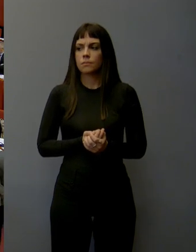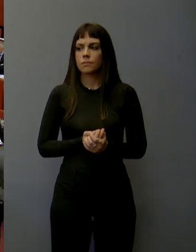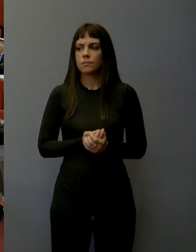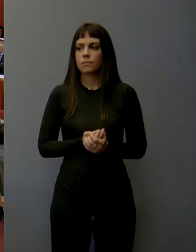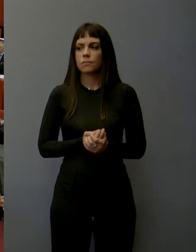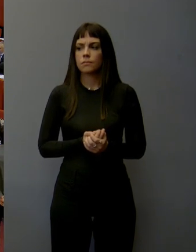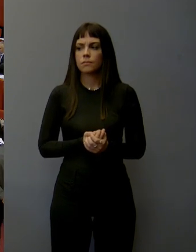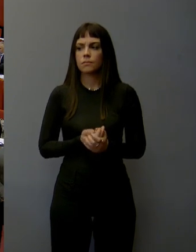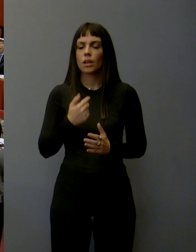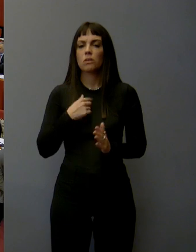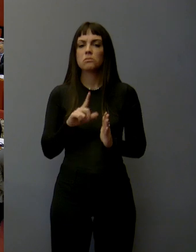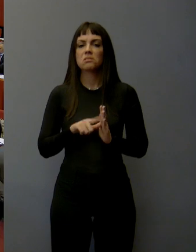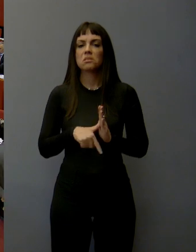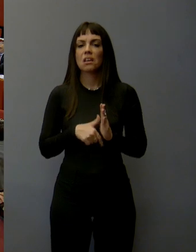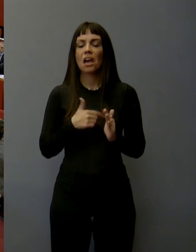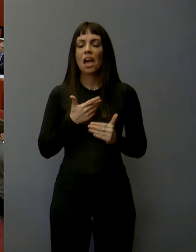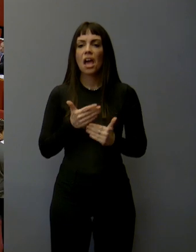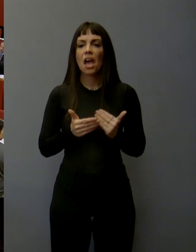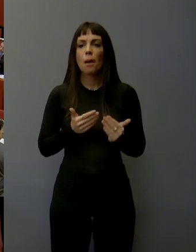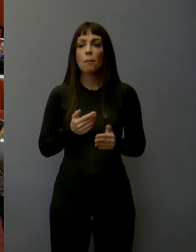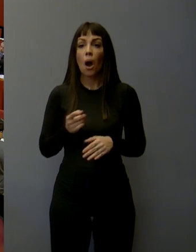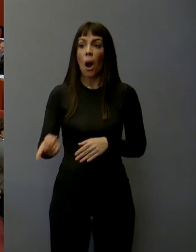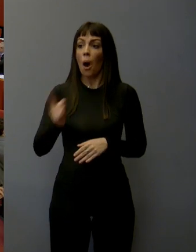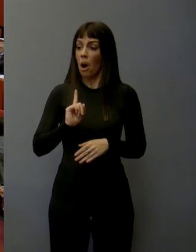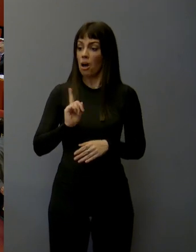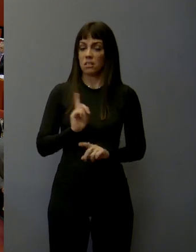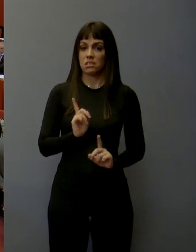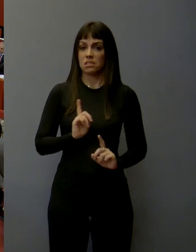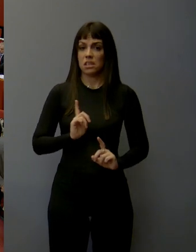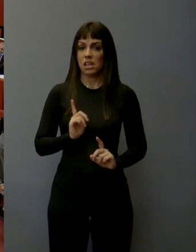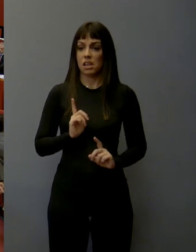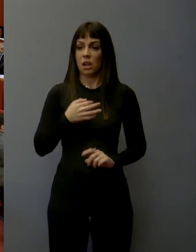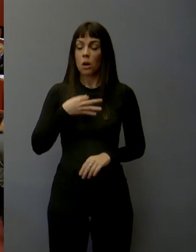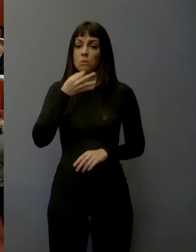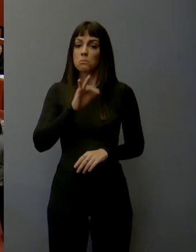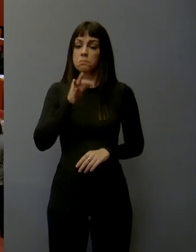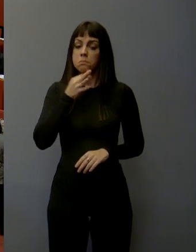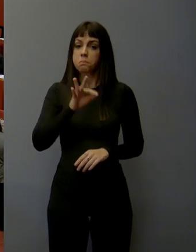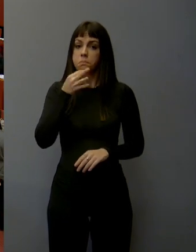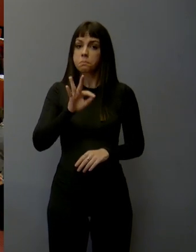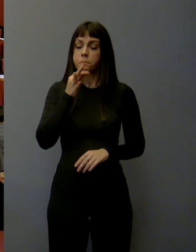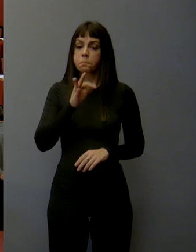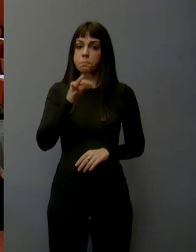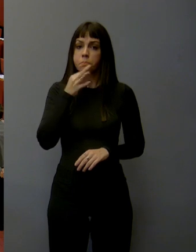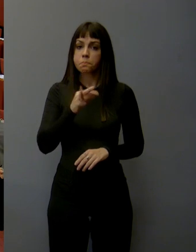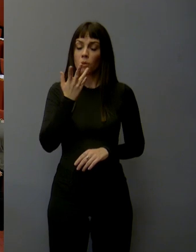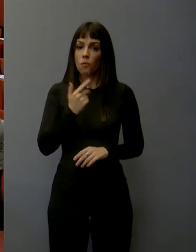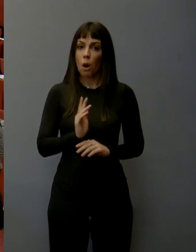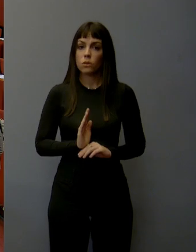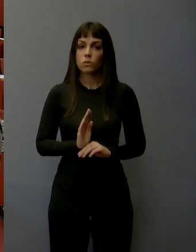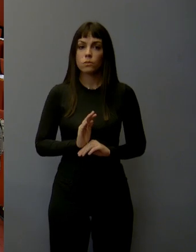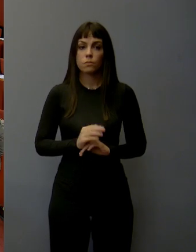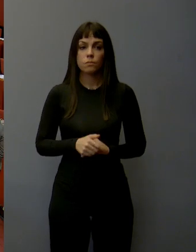prendo il mio tempo Cioè io non prendo ordini da nessuno perché io espongo quello che ho prodotto per quest'aula quindi